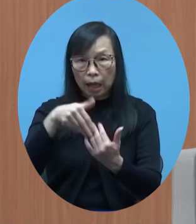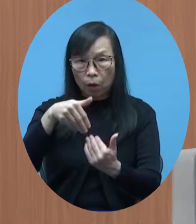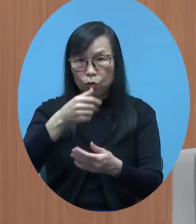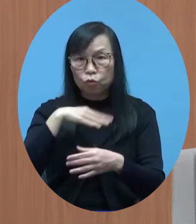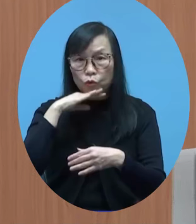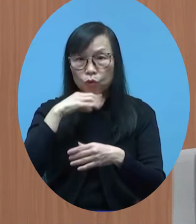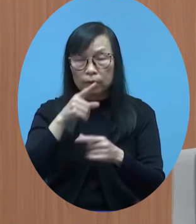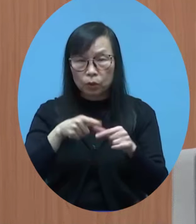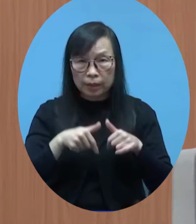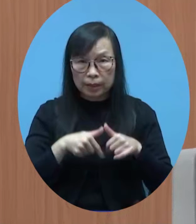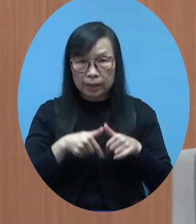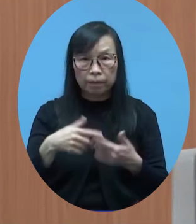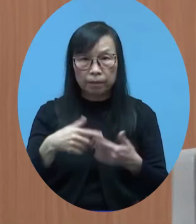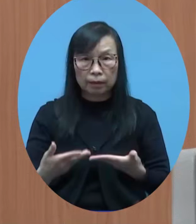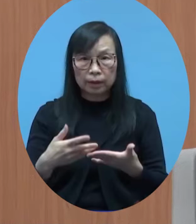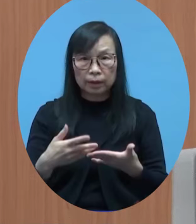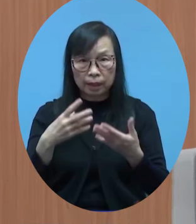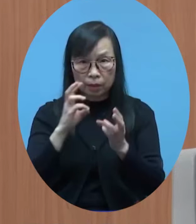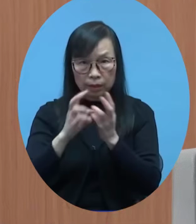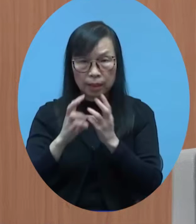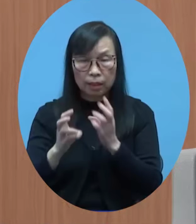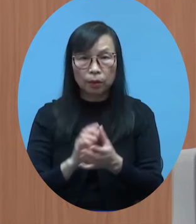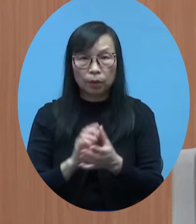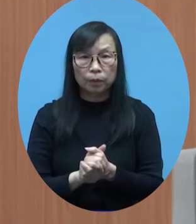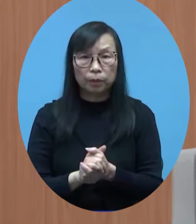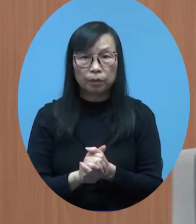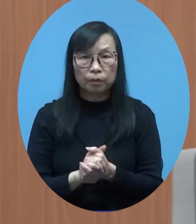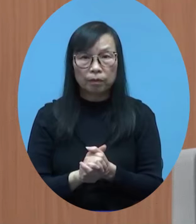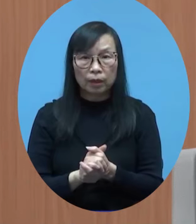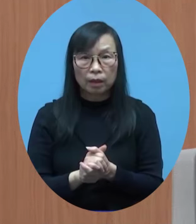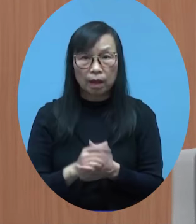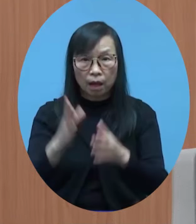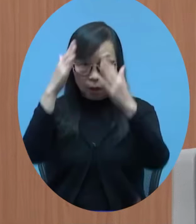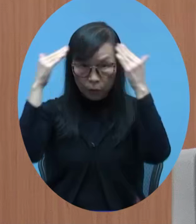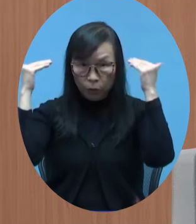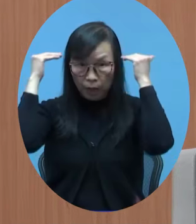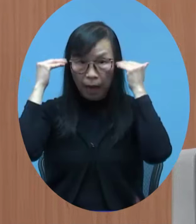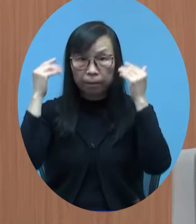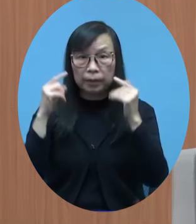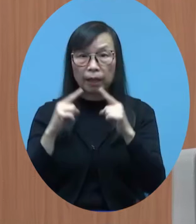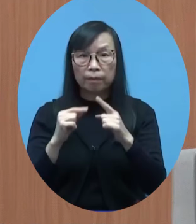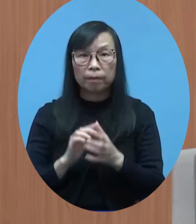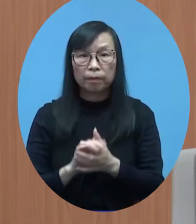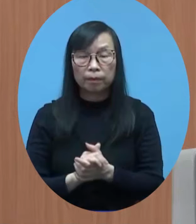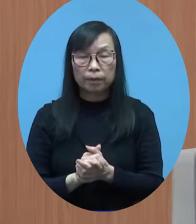係即係根據而家已有嘅資料啦，咁佢都係一個越南人士啦，就係